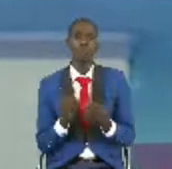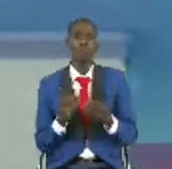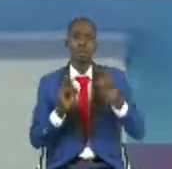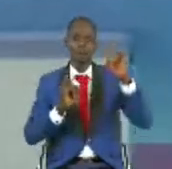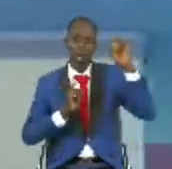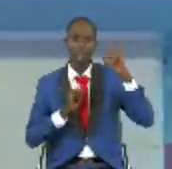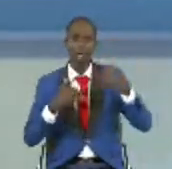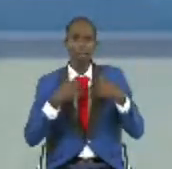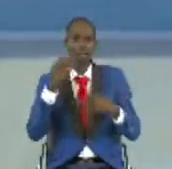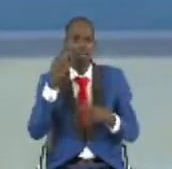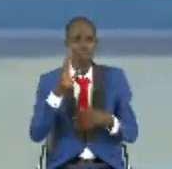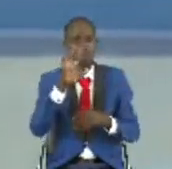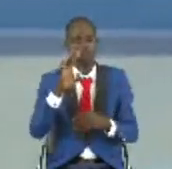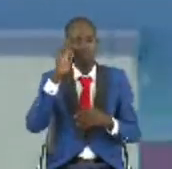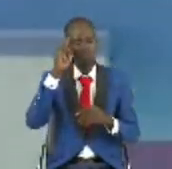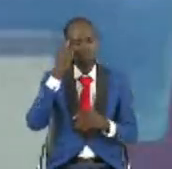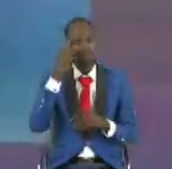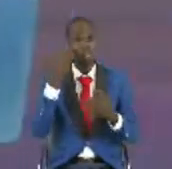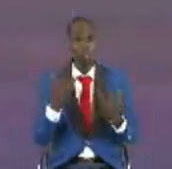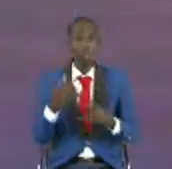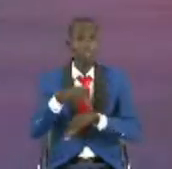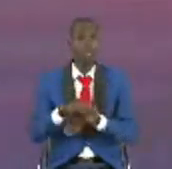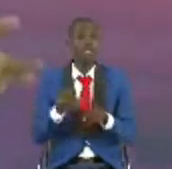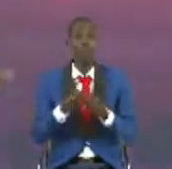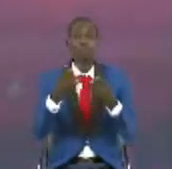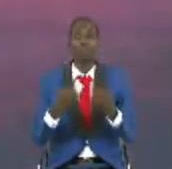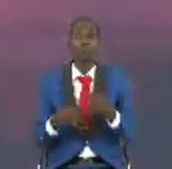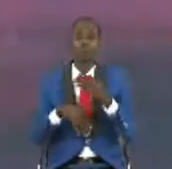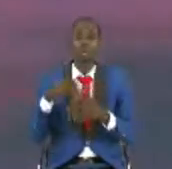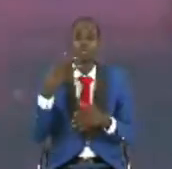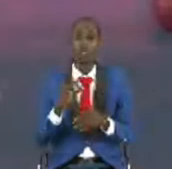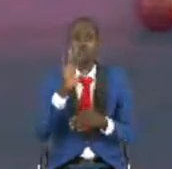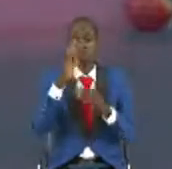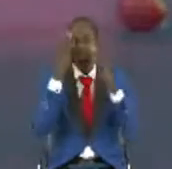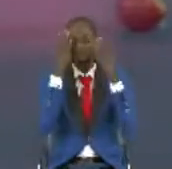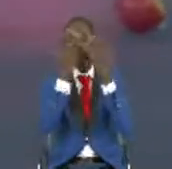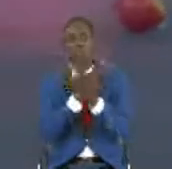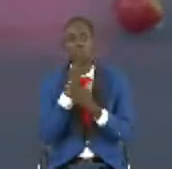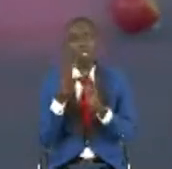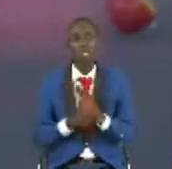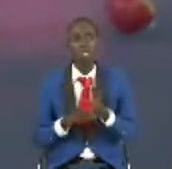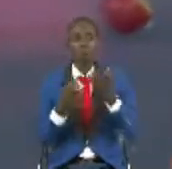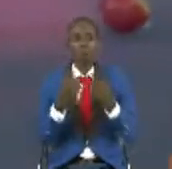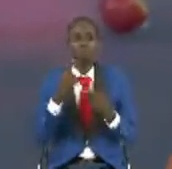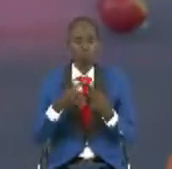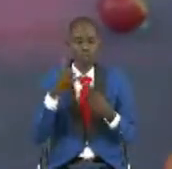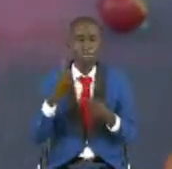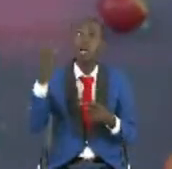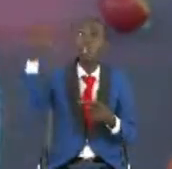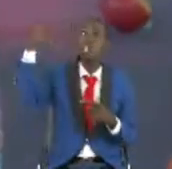tes pensées. Oh, ce soir, comme tu viens de tes ténèbres et tu viens à la lumière de